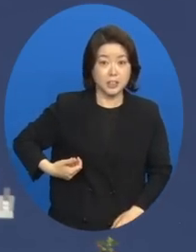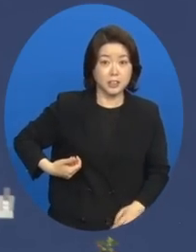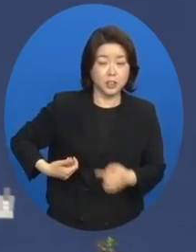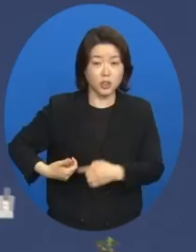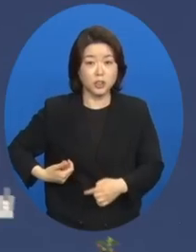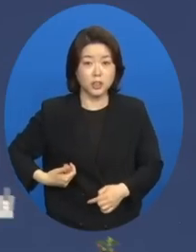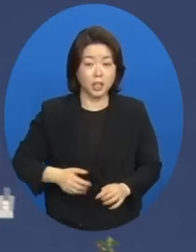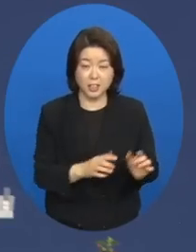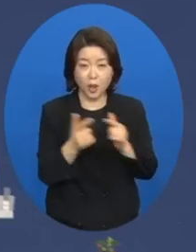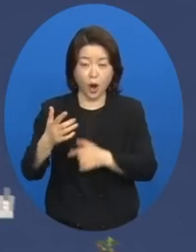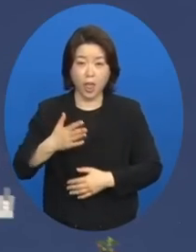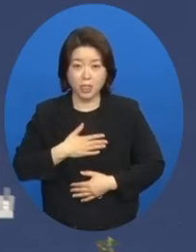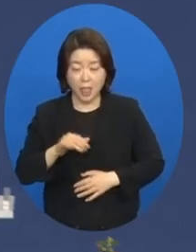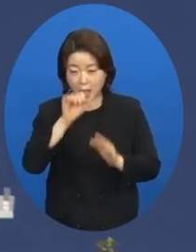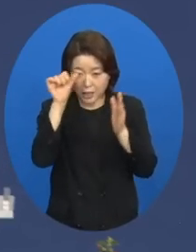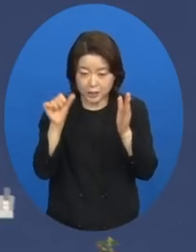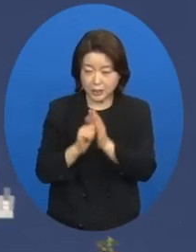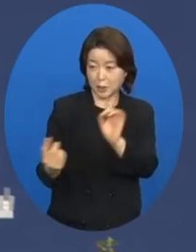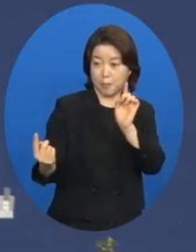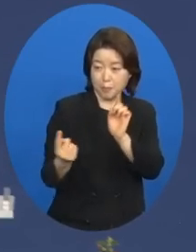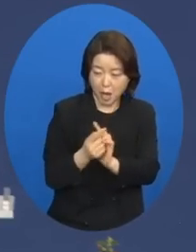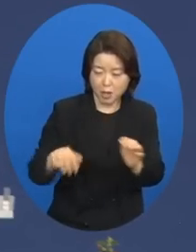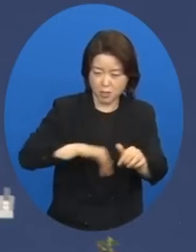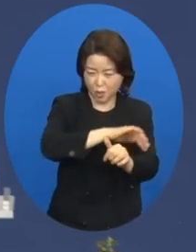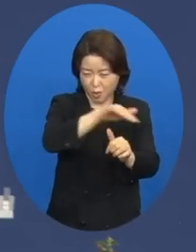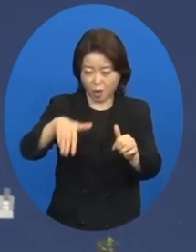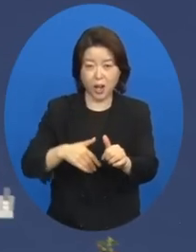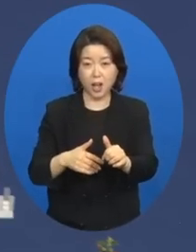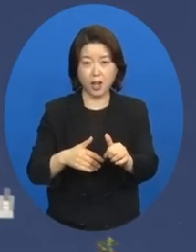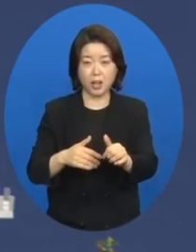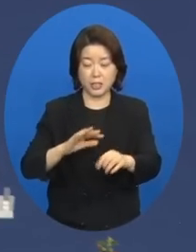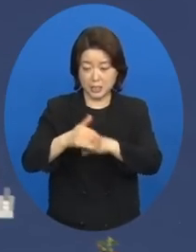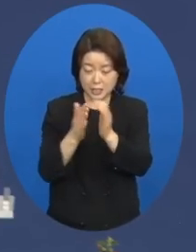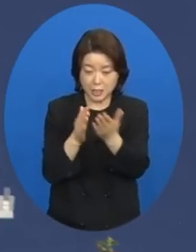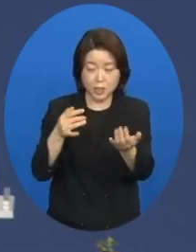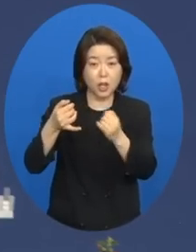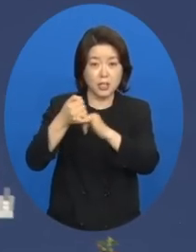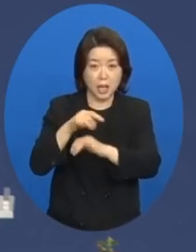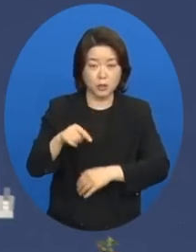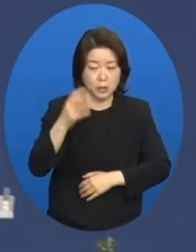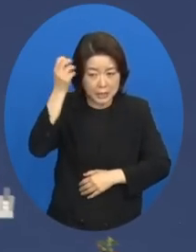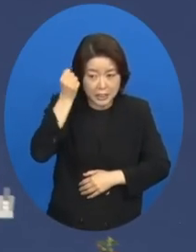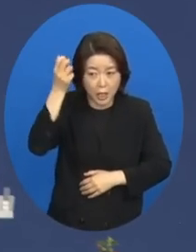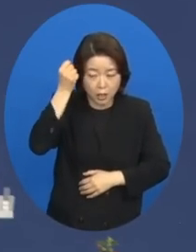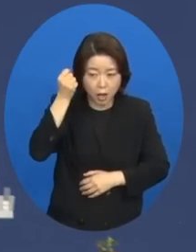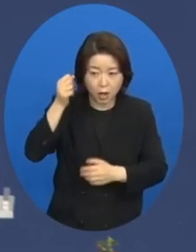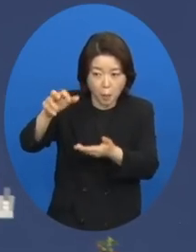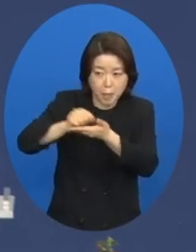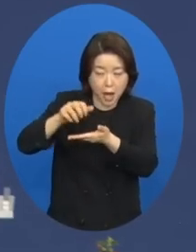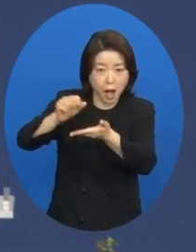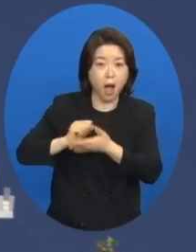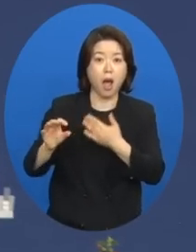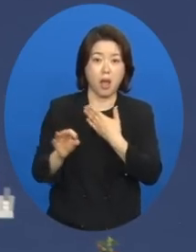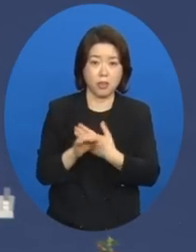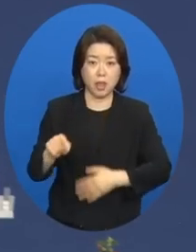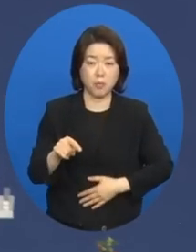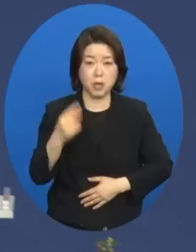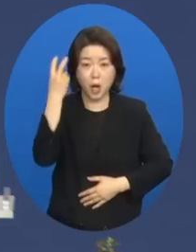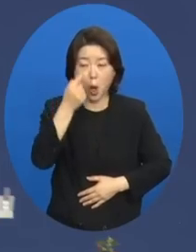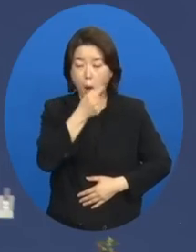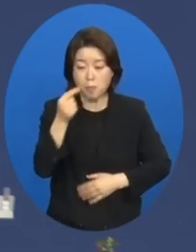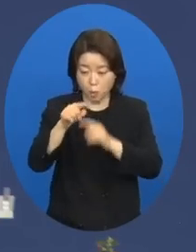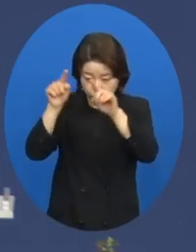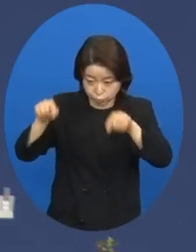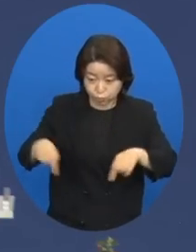이게 모든 내 일생에 맞이하는 모든 상황에서 이 성경에 모든 약속된 것만 기억하고 찾을 수 있다면 이거 보증